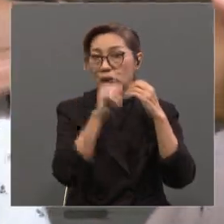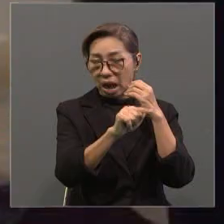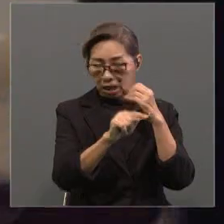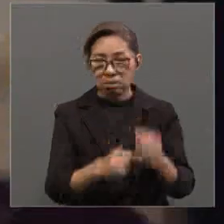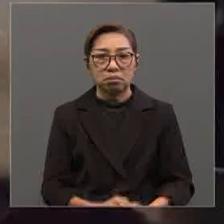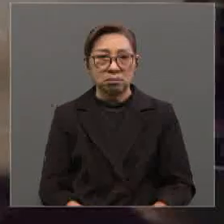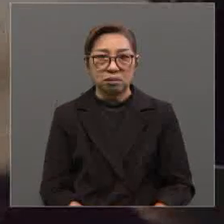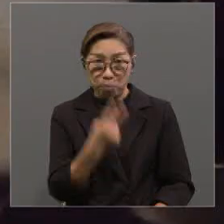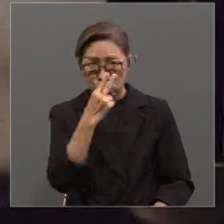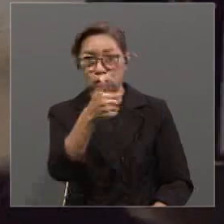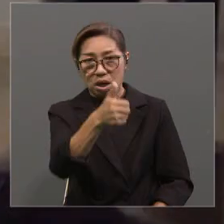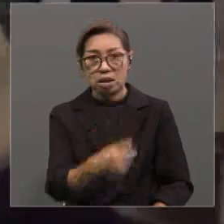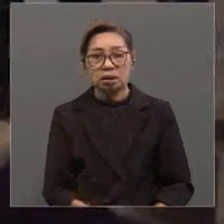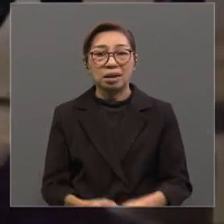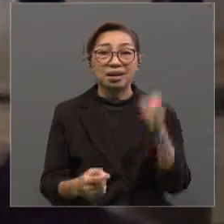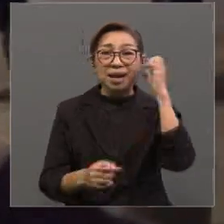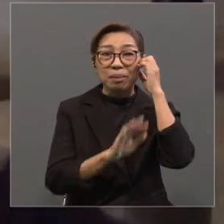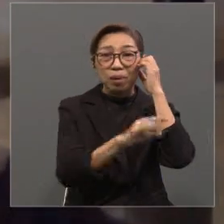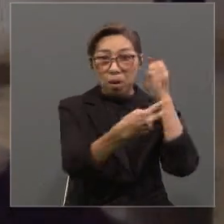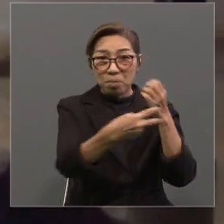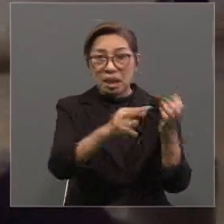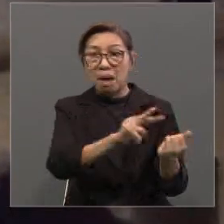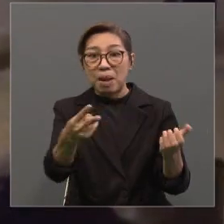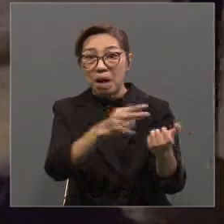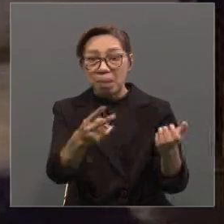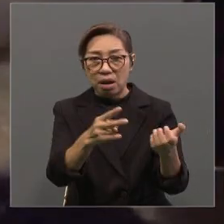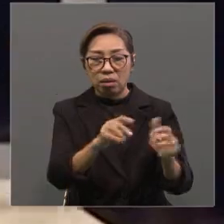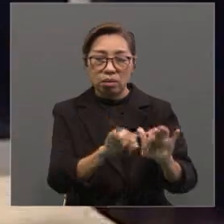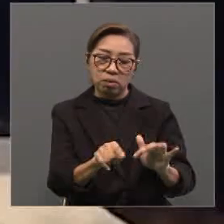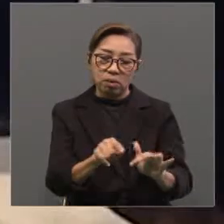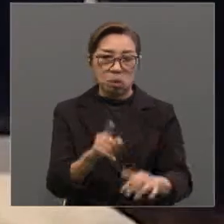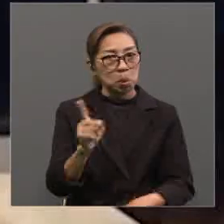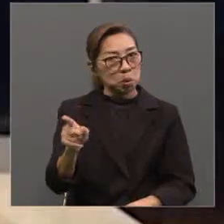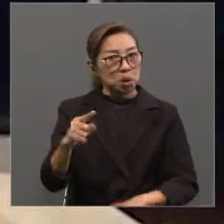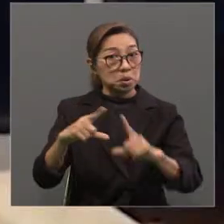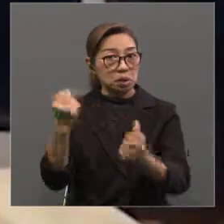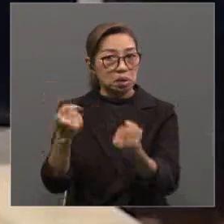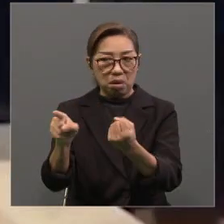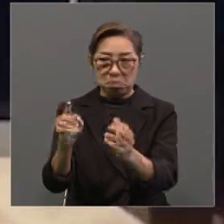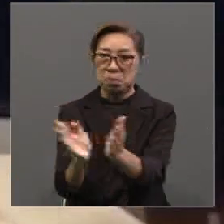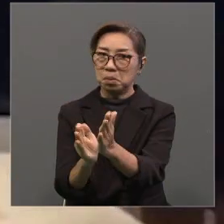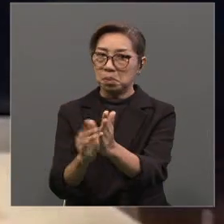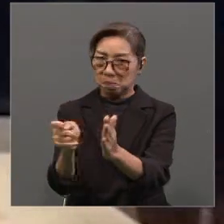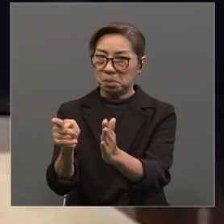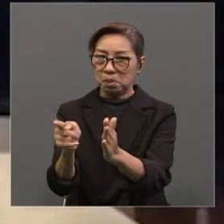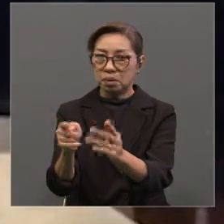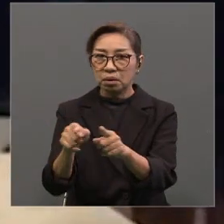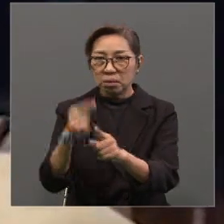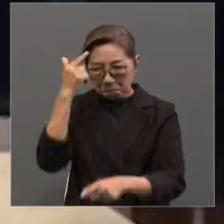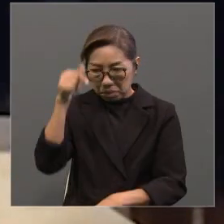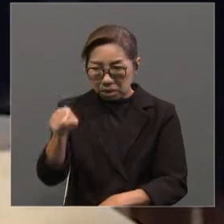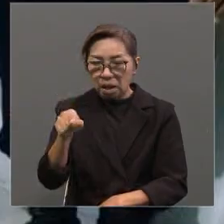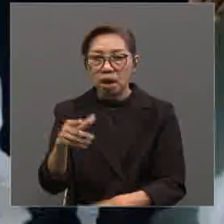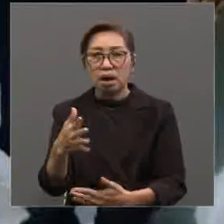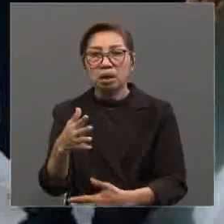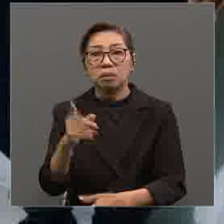แปลภาษาแล้วก็พิมพ์ข้อความแบบนั้นเลยเนี่ยมันตรงเลยนะก็จริงๆต้องขอชื่นชมพี่คนขับแท็กซี่เมื่อสักครู่นี้นะก็ทำให้สุดท้ายแล้วทางเจ้าหน้า